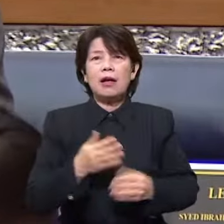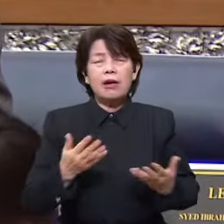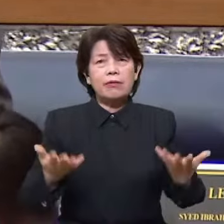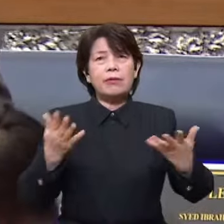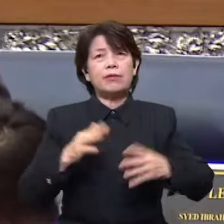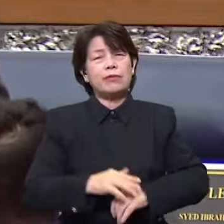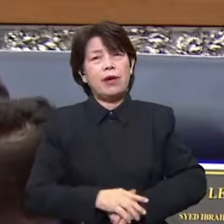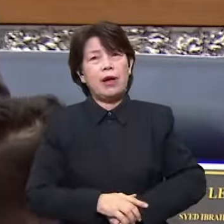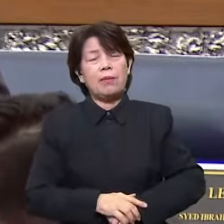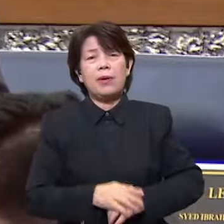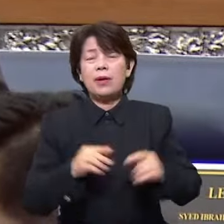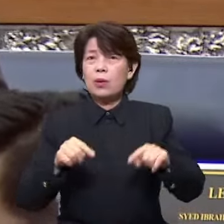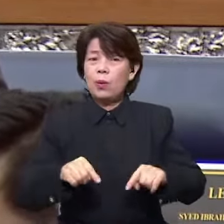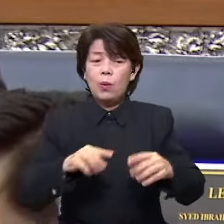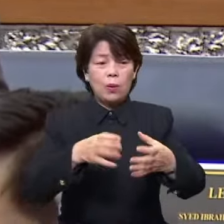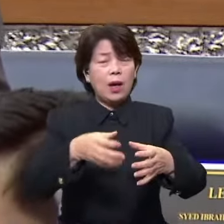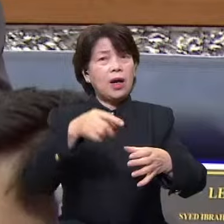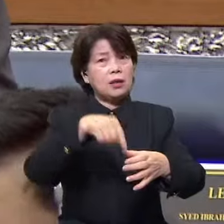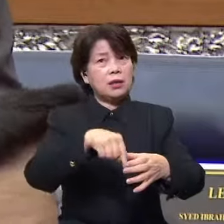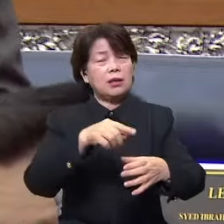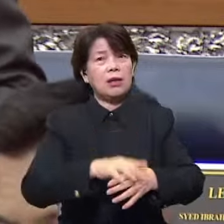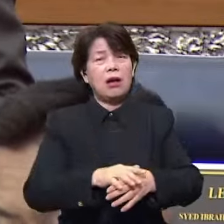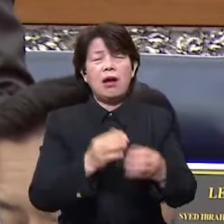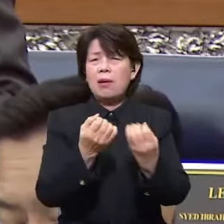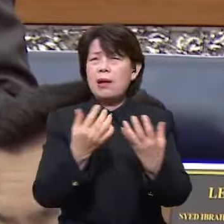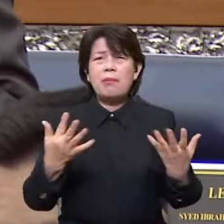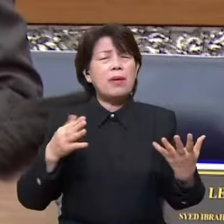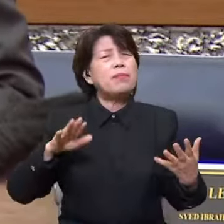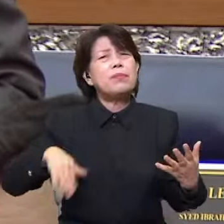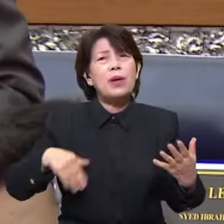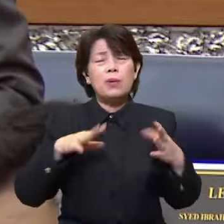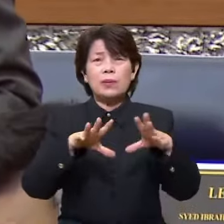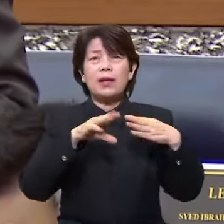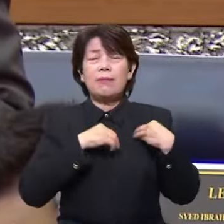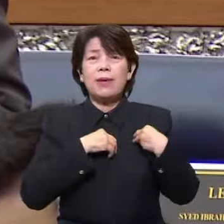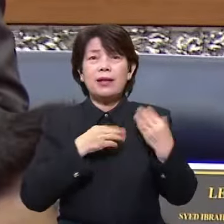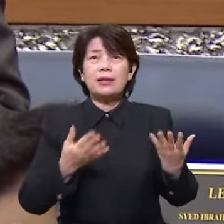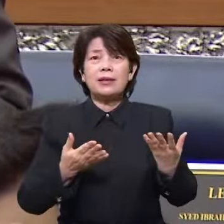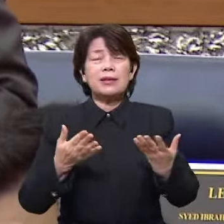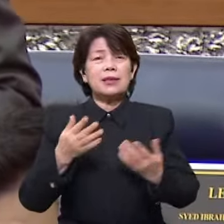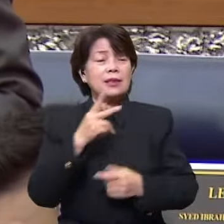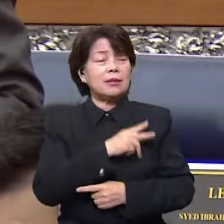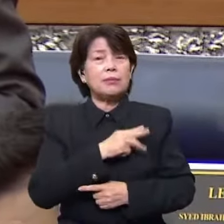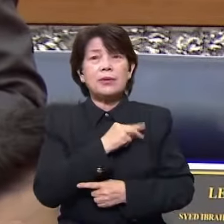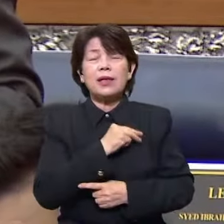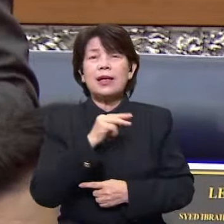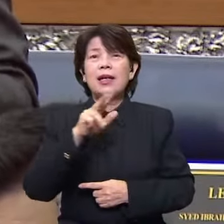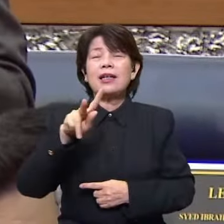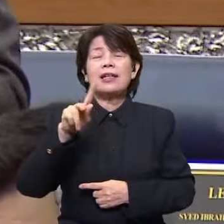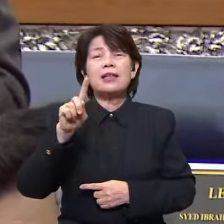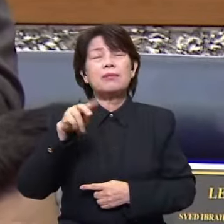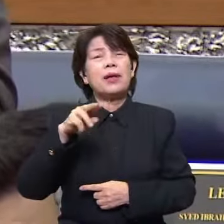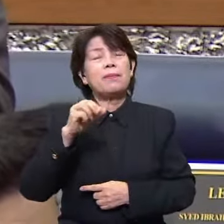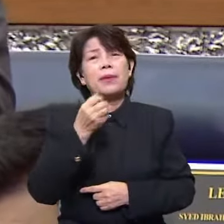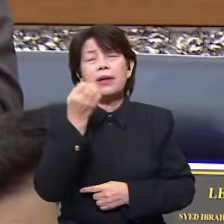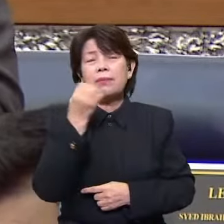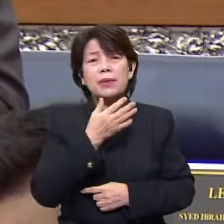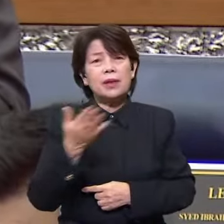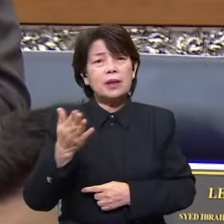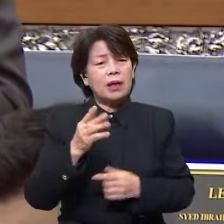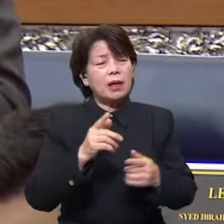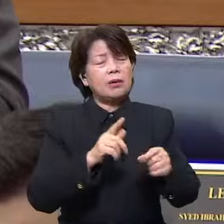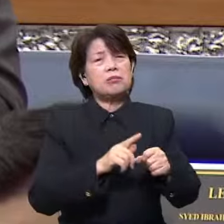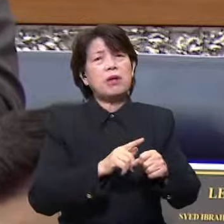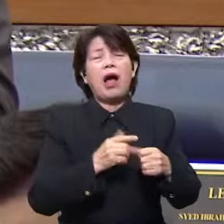card tersebut yang dikeluarkan itu, ramai lagi belum dapat. Sungguh pun Kementerian KPDN telah memberikan